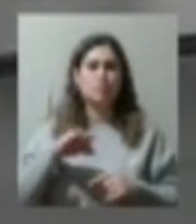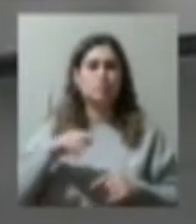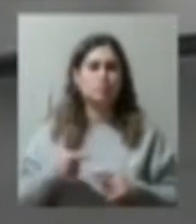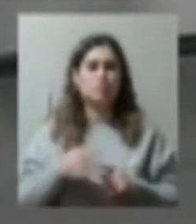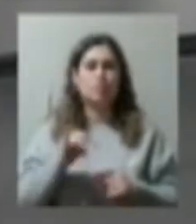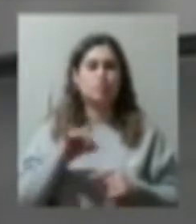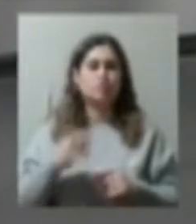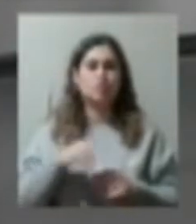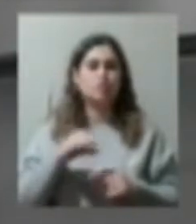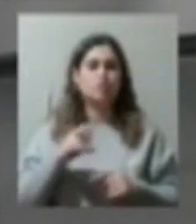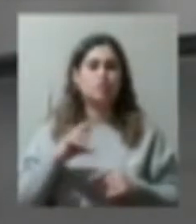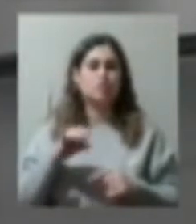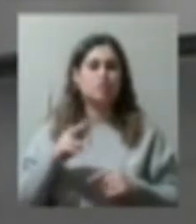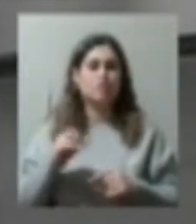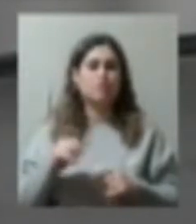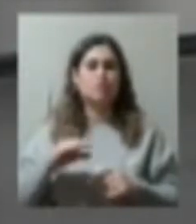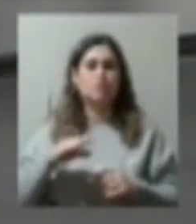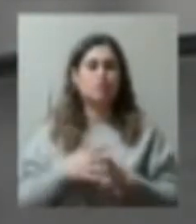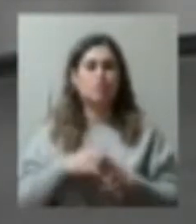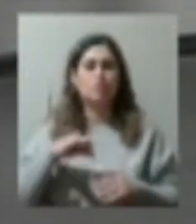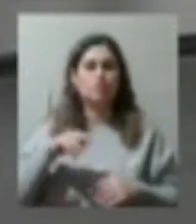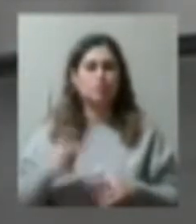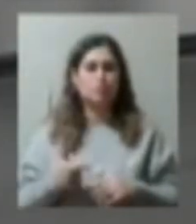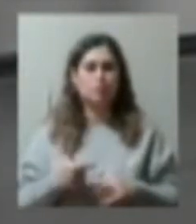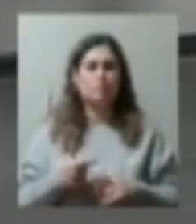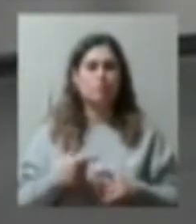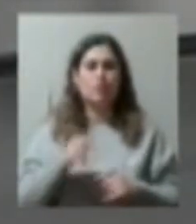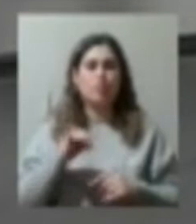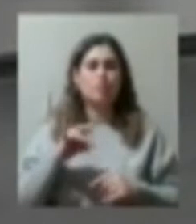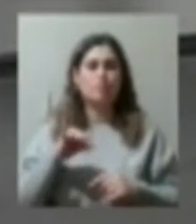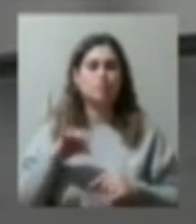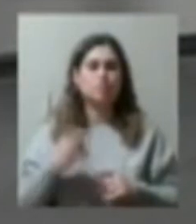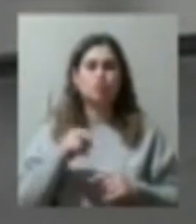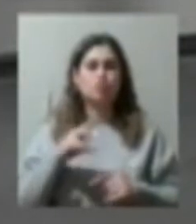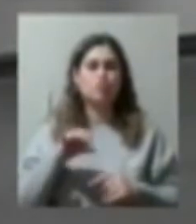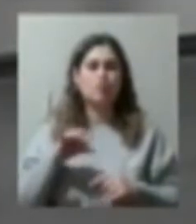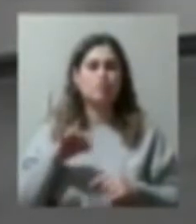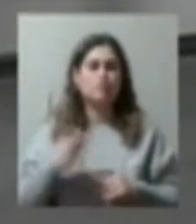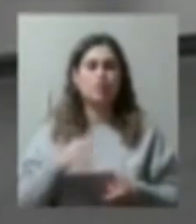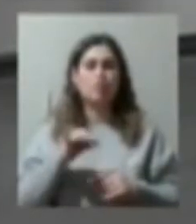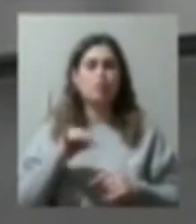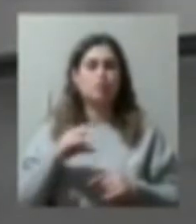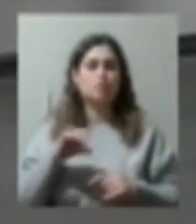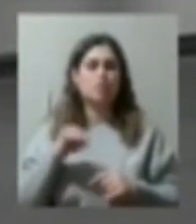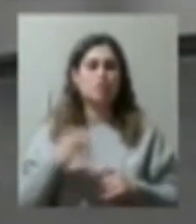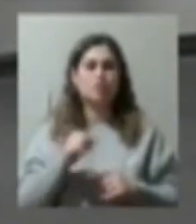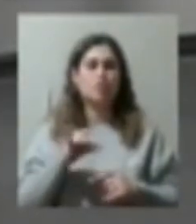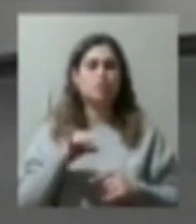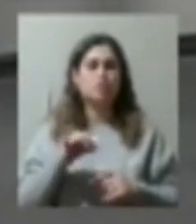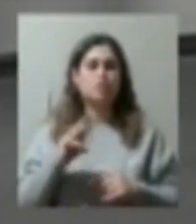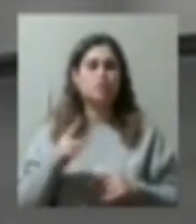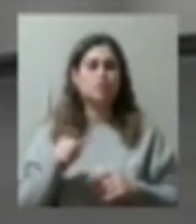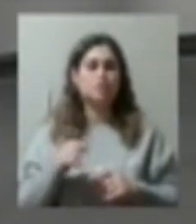район – Станіславська сільська ОТГ, Голопристанський район – Чулаківський, Горностаївський район – Константинівська сільська